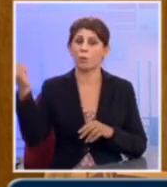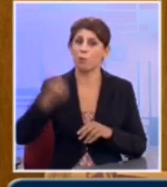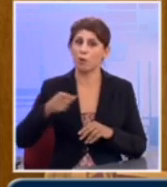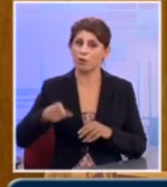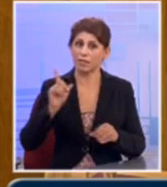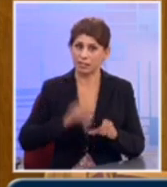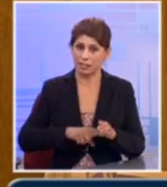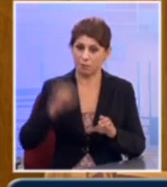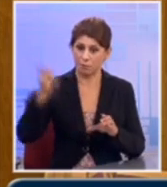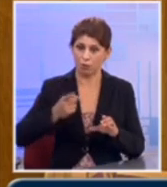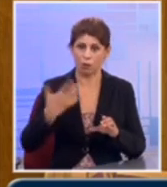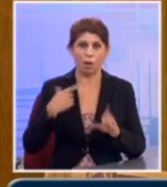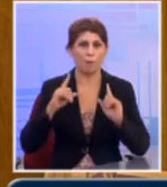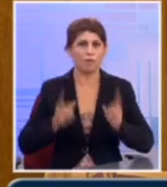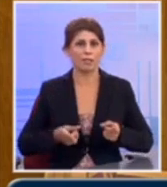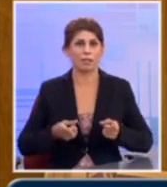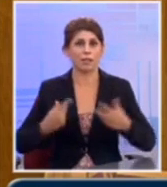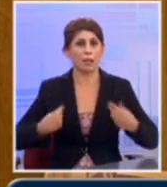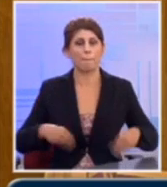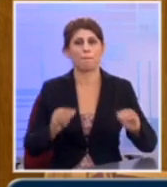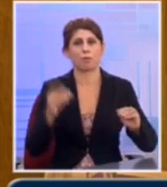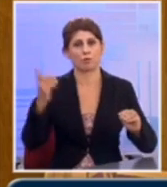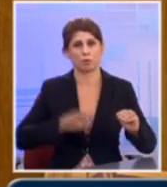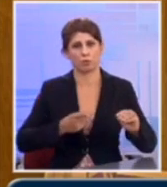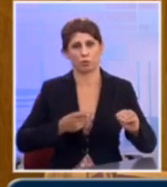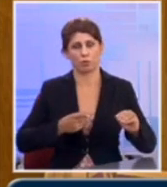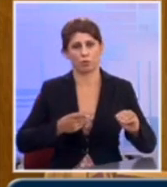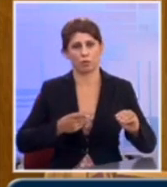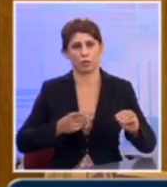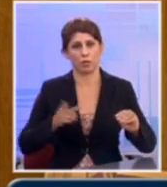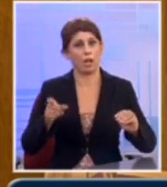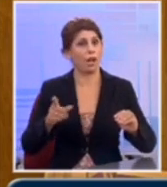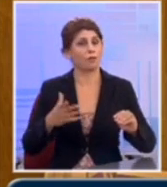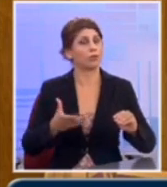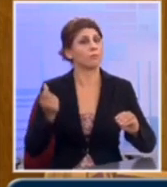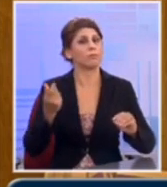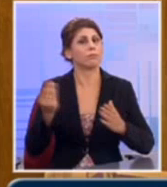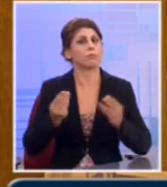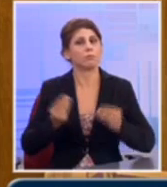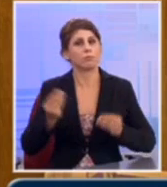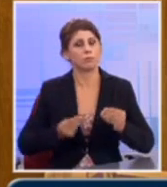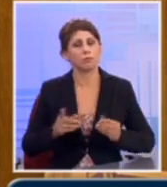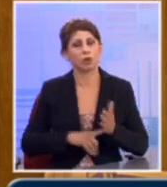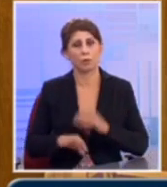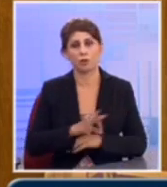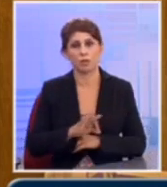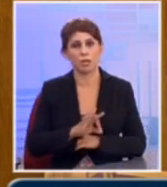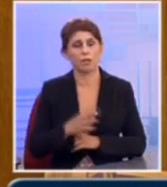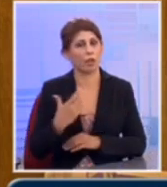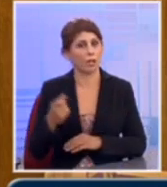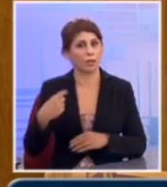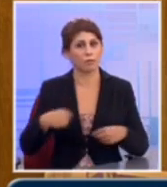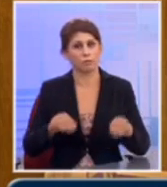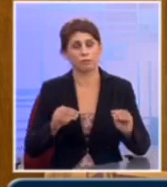τις εταιρείες αποφασίσουν να πουλήσουν τα μερίδιά τους αυτό πιάνεται σστο νομοσχέδιο πιάνεται